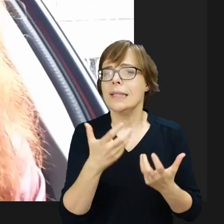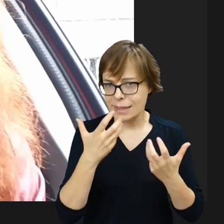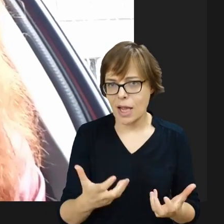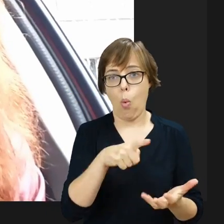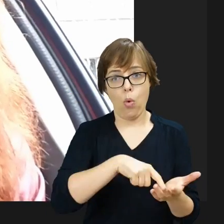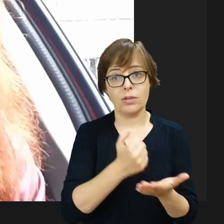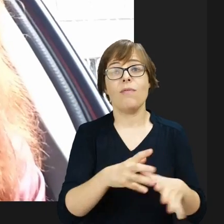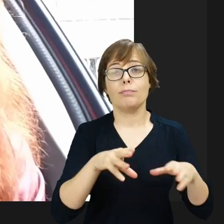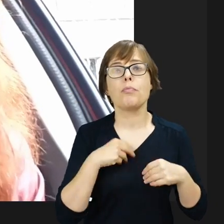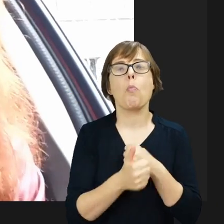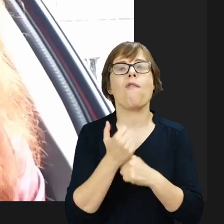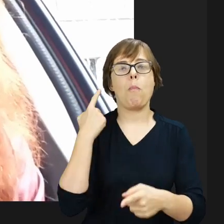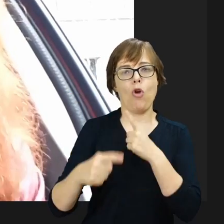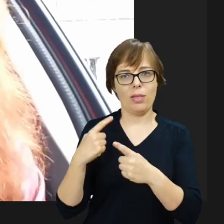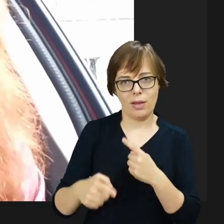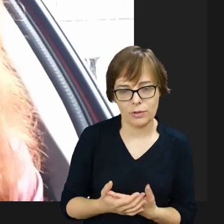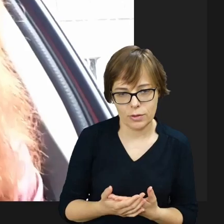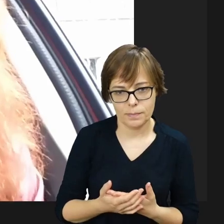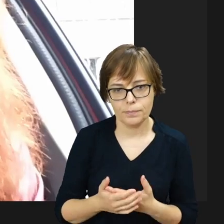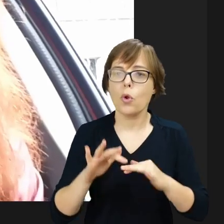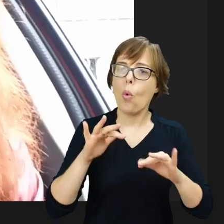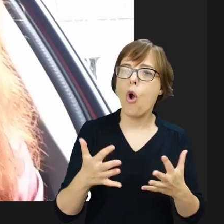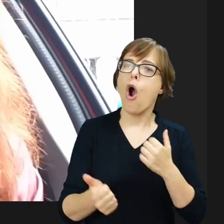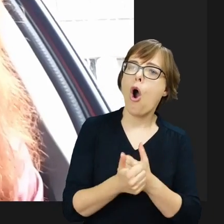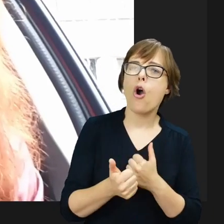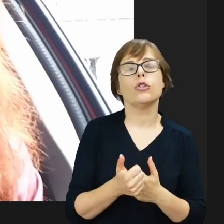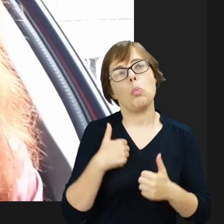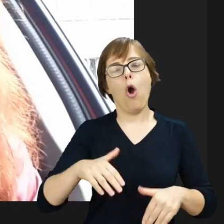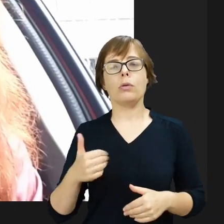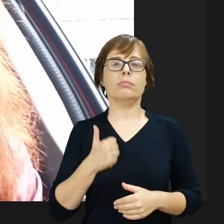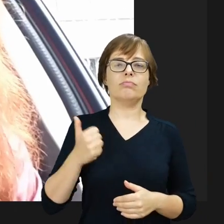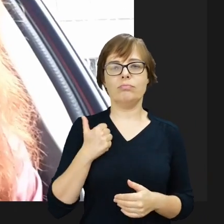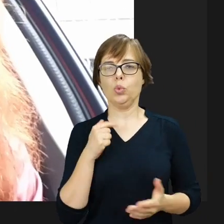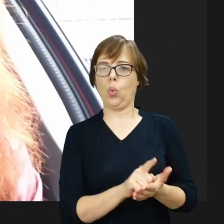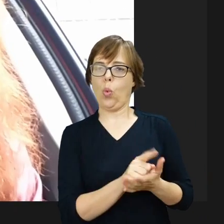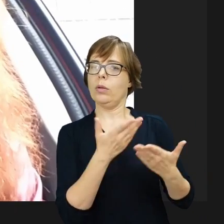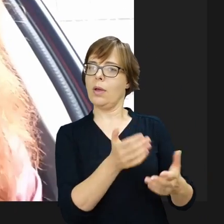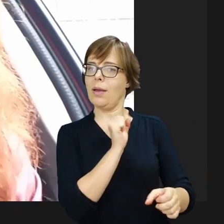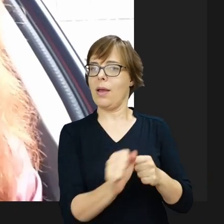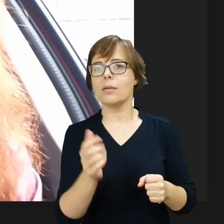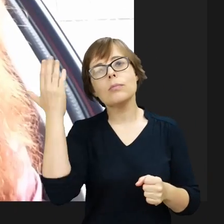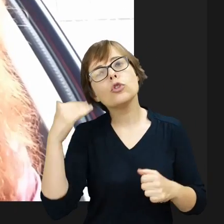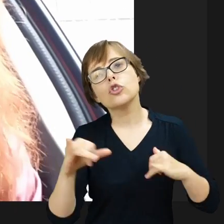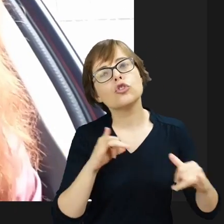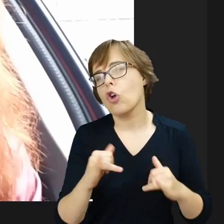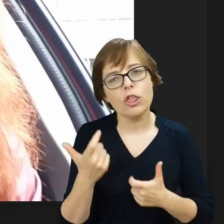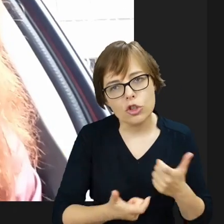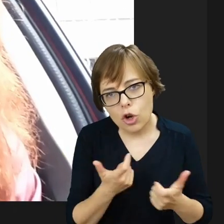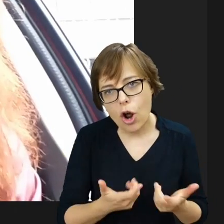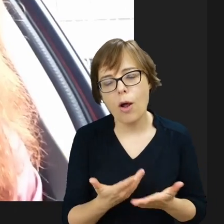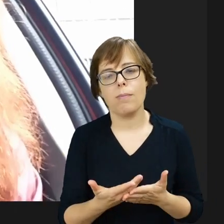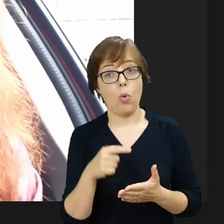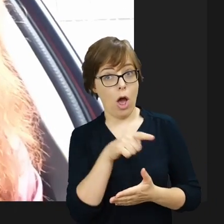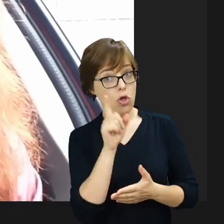politycznych, żeby móc się pochwalić sukcesem, to znaczy czymś, czego nie zrobiły poprzednie rządy i co jest tak strasznie